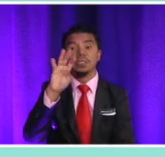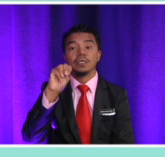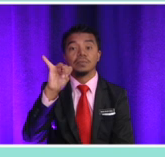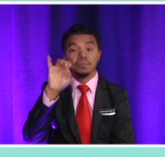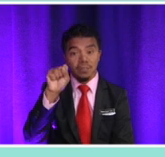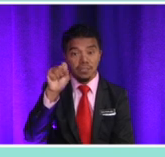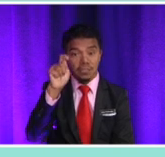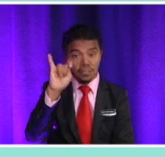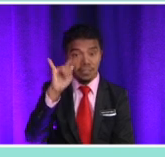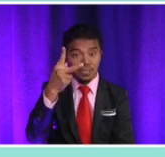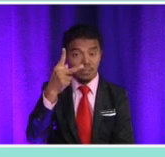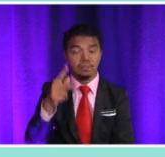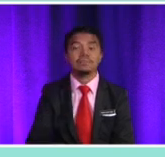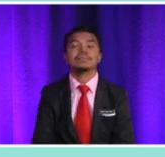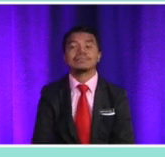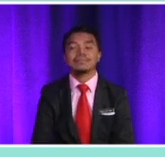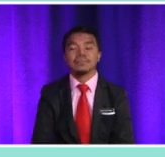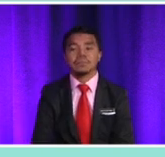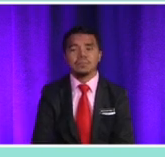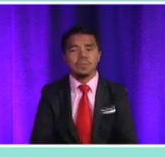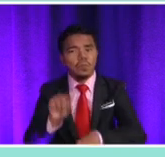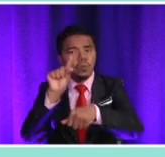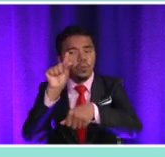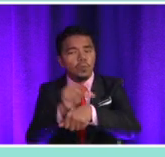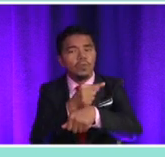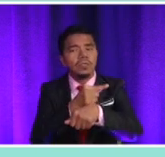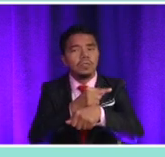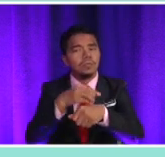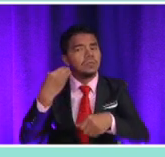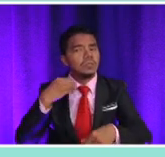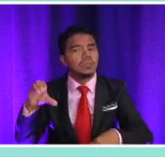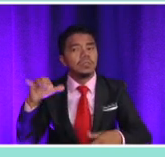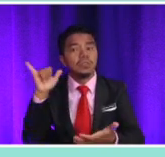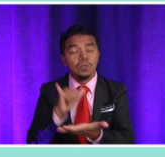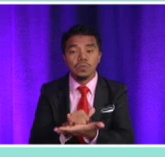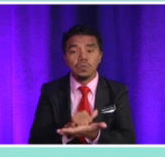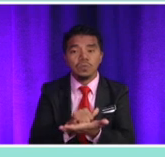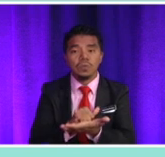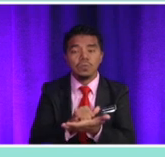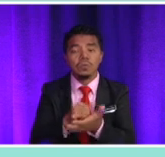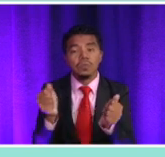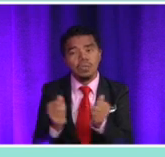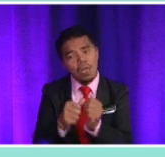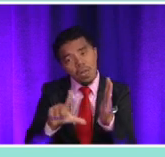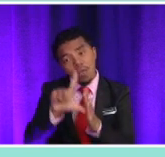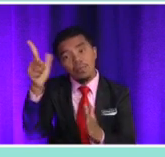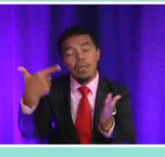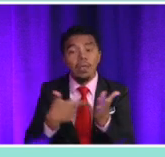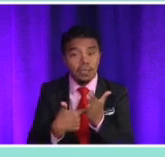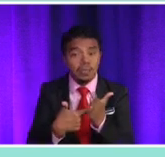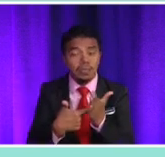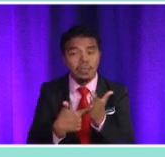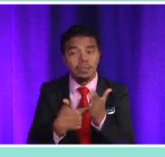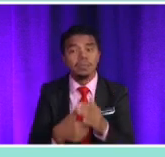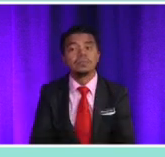optimistik jadi gunakan ciri itu dengan kita menerangkan berdasarkan maklumat tadi yaitu